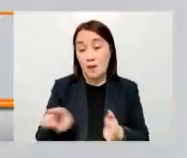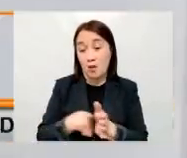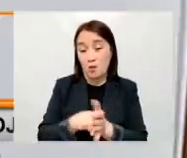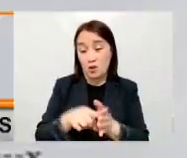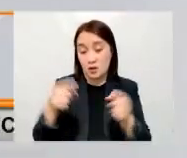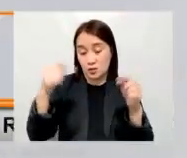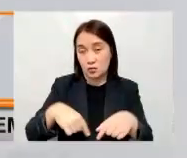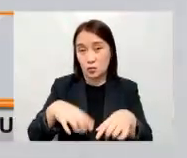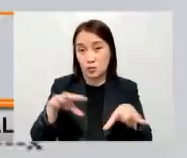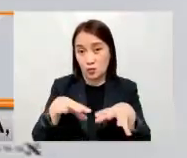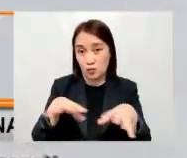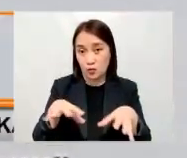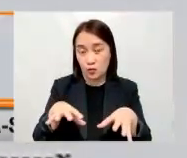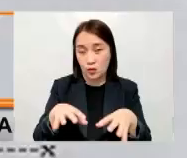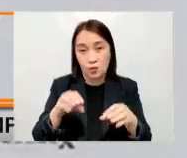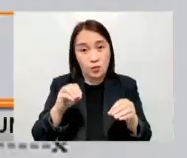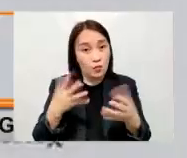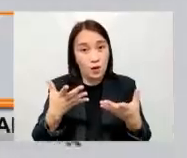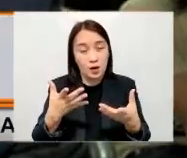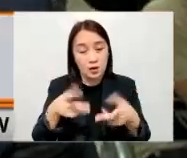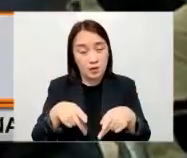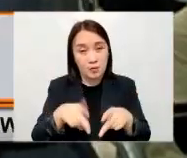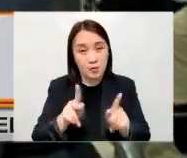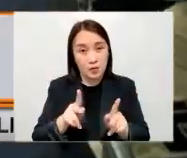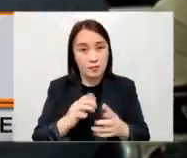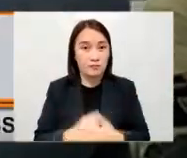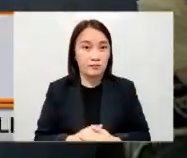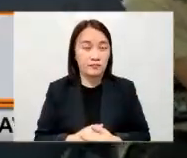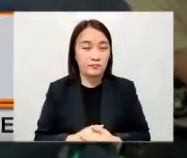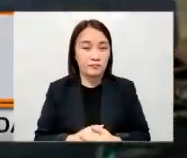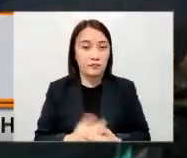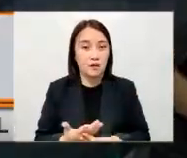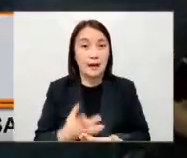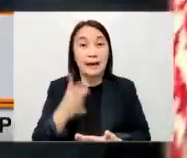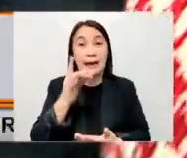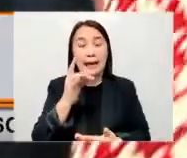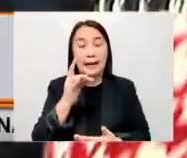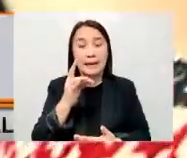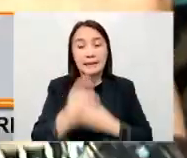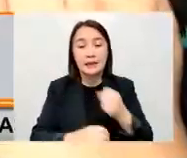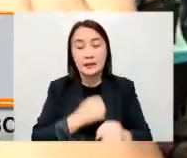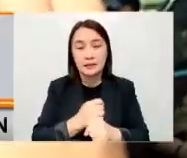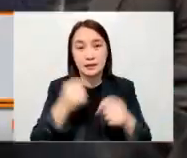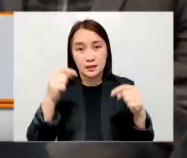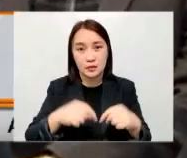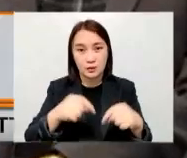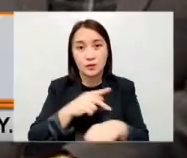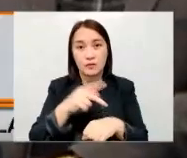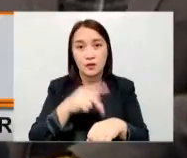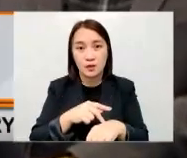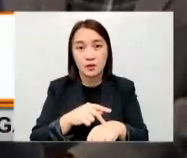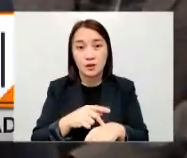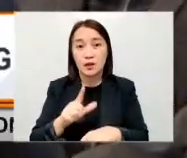na sinasabing hindi na gumagamit ng tamang work permit. 8 taon na sa bansa si Lee. Sagot lang ni Lee.